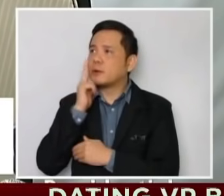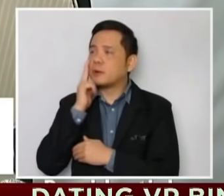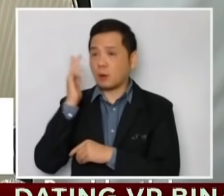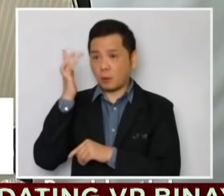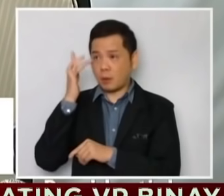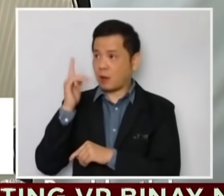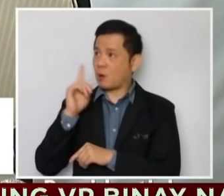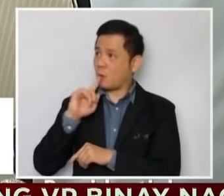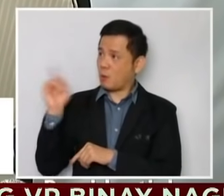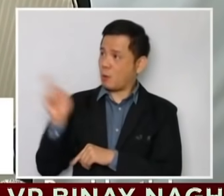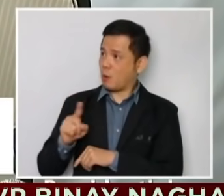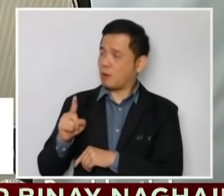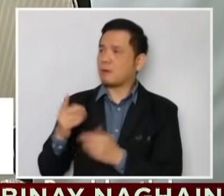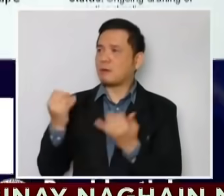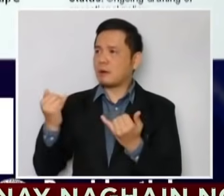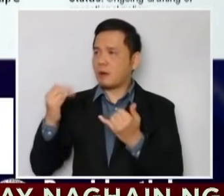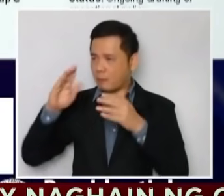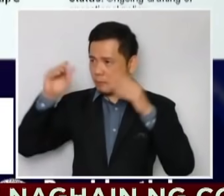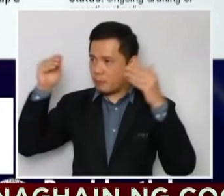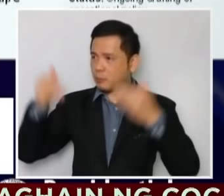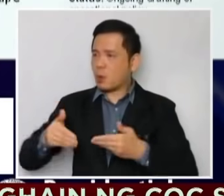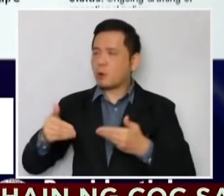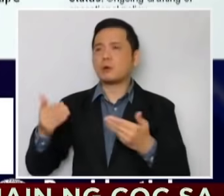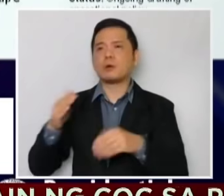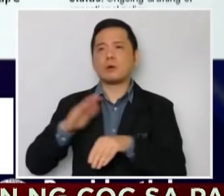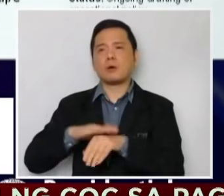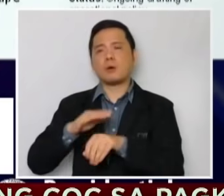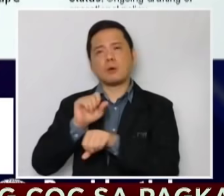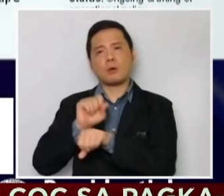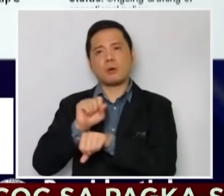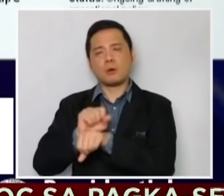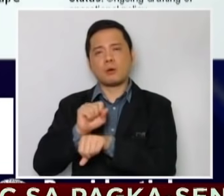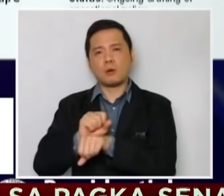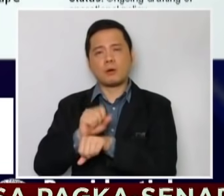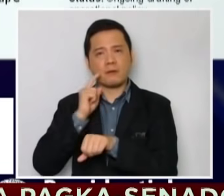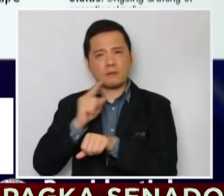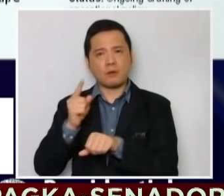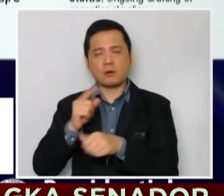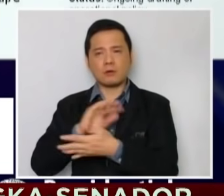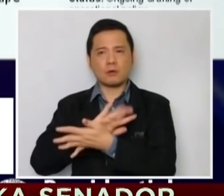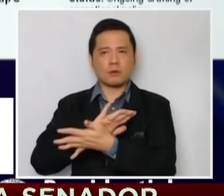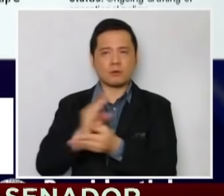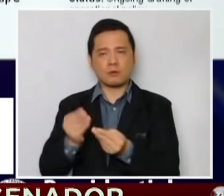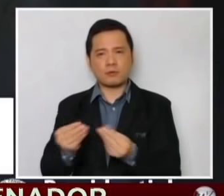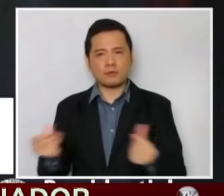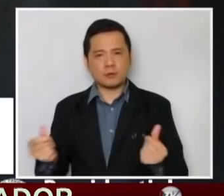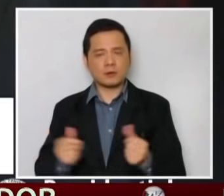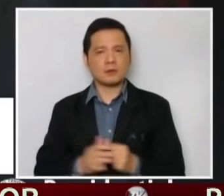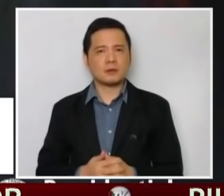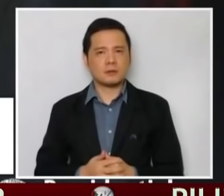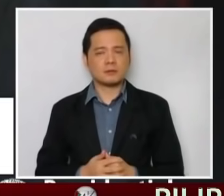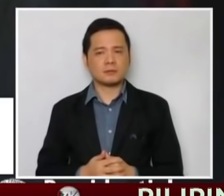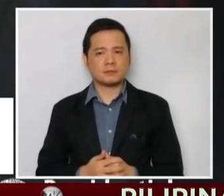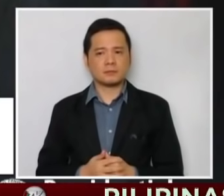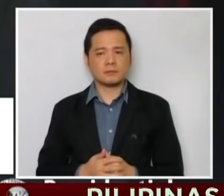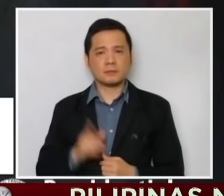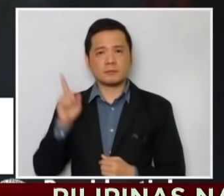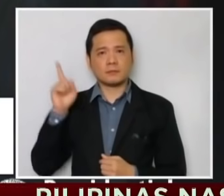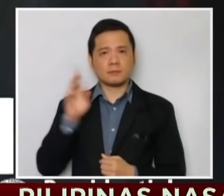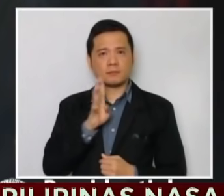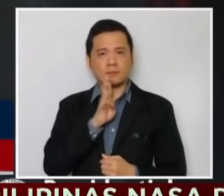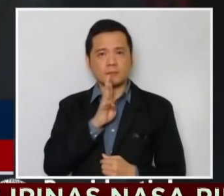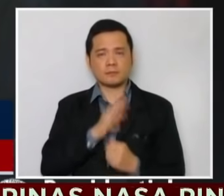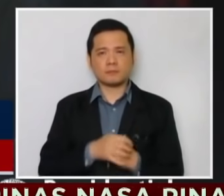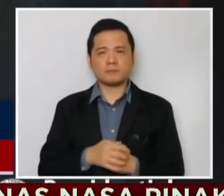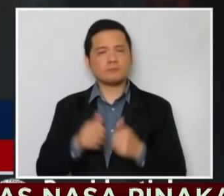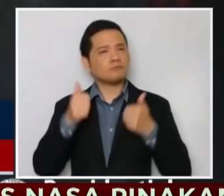ito, nakatutok na muli ang mga ahensya ng gobyerno sa pagtugon sa COVID-19 pandemic. Natuwa-tuwa po sila sir sa ginawa niyo po